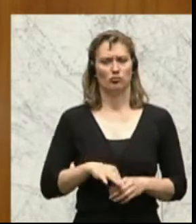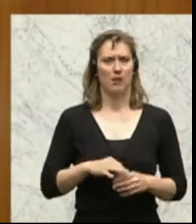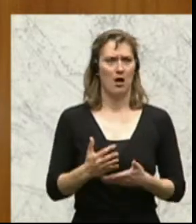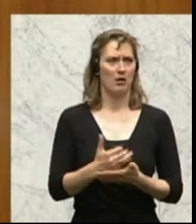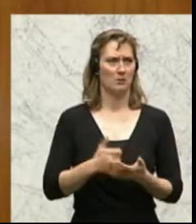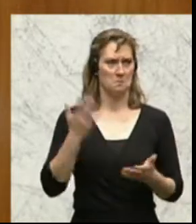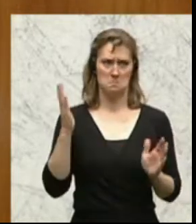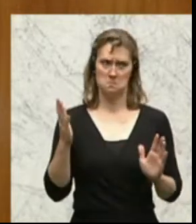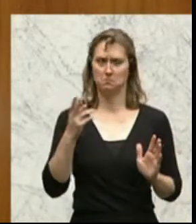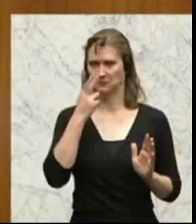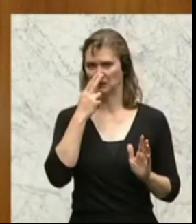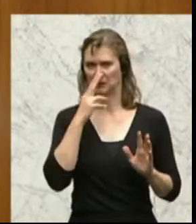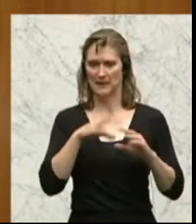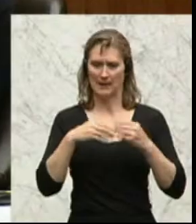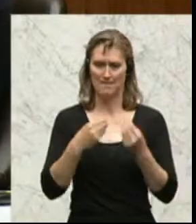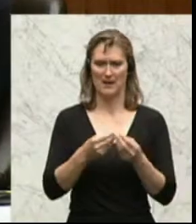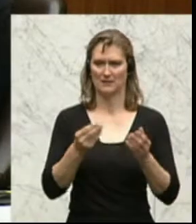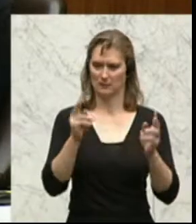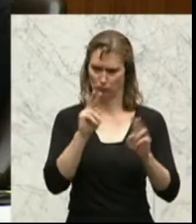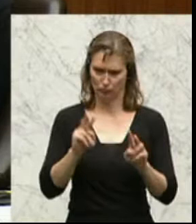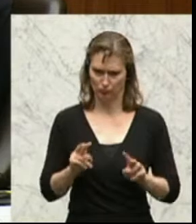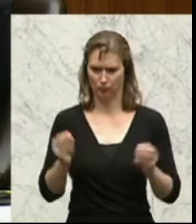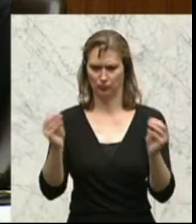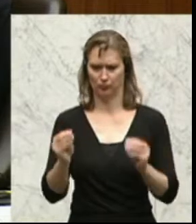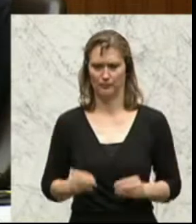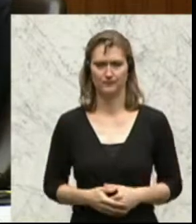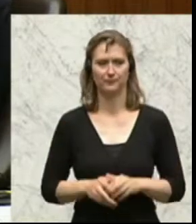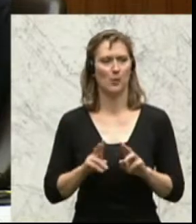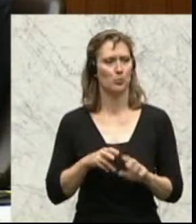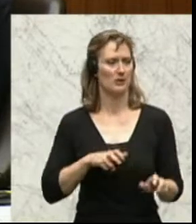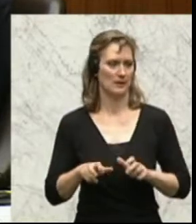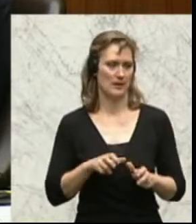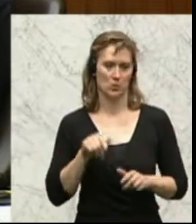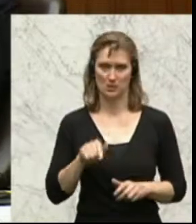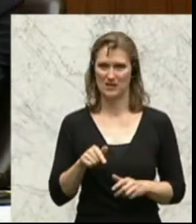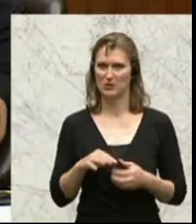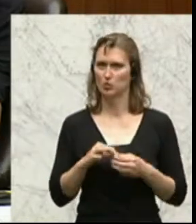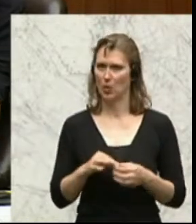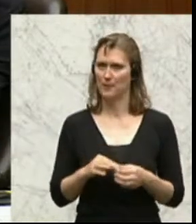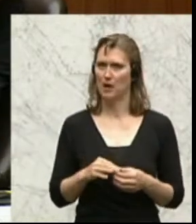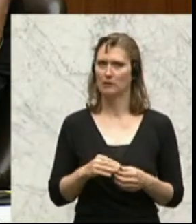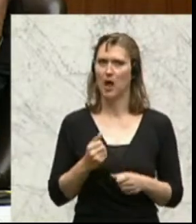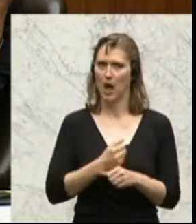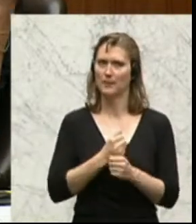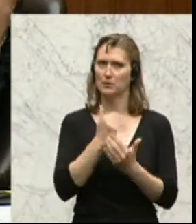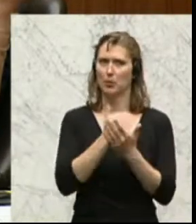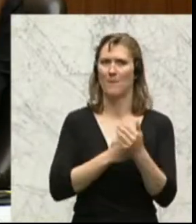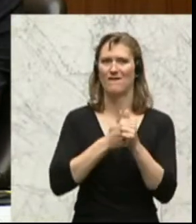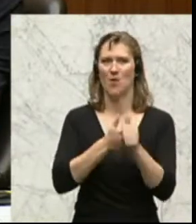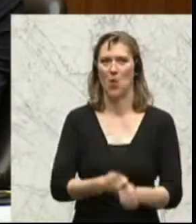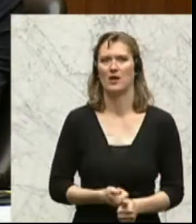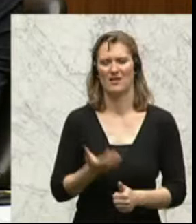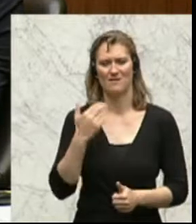gemeinsamen Sicht festzulegen. Die Bundesregierung hat in diesem Zusammenhang entsprechend ihrem Arbeitsprogramm in der Sitzung am